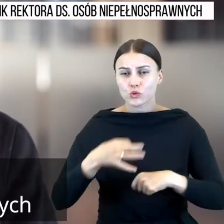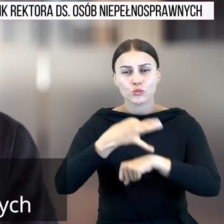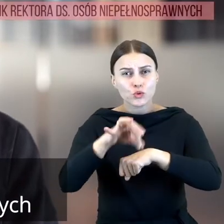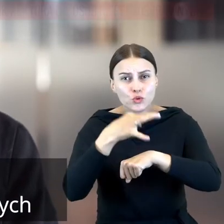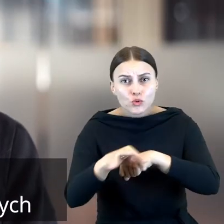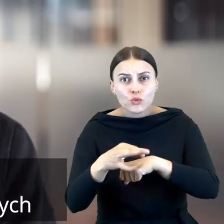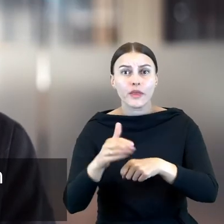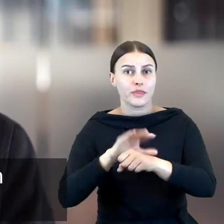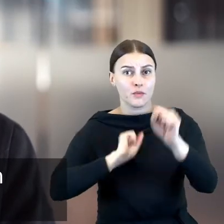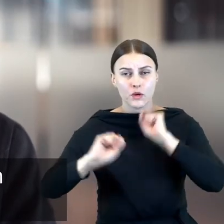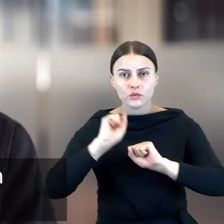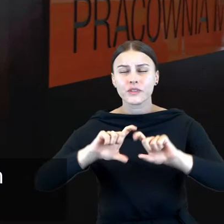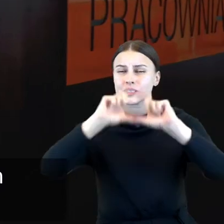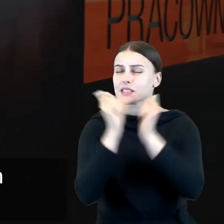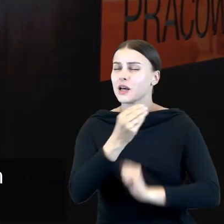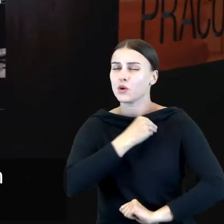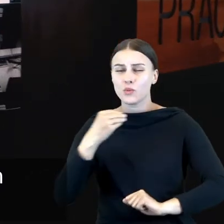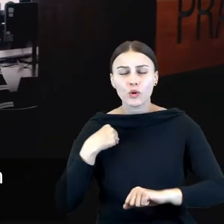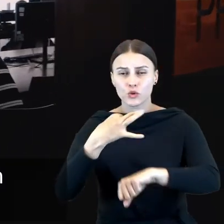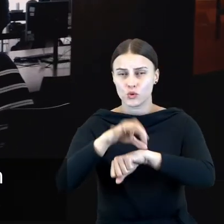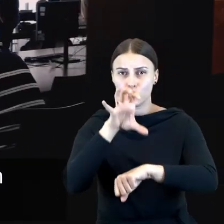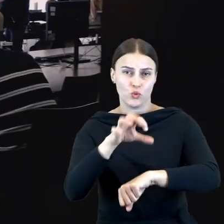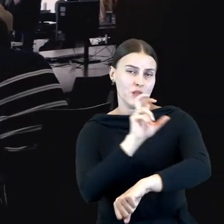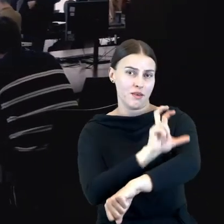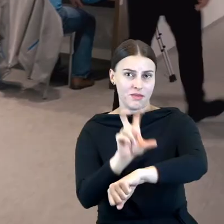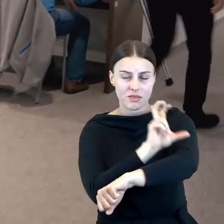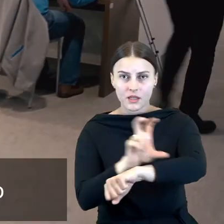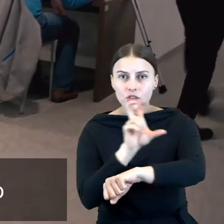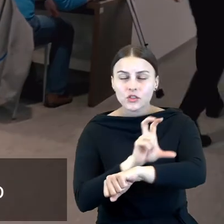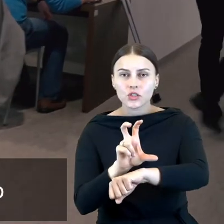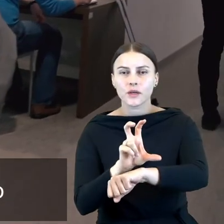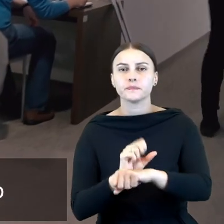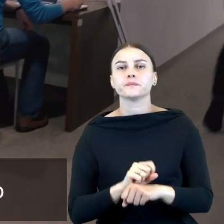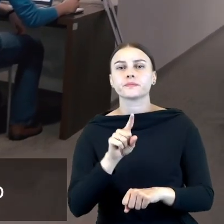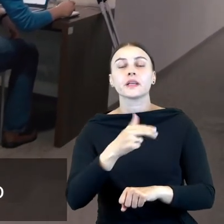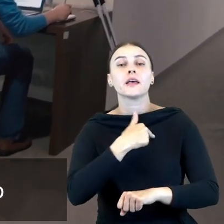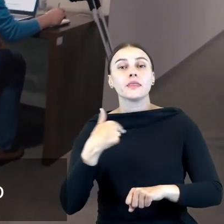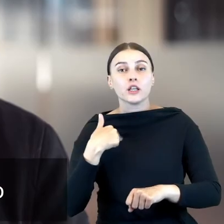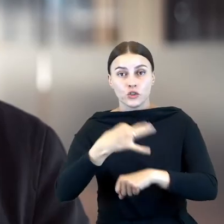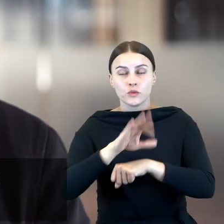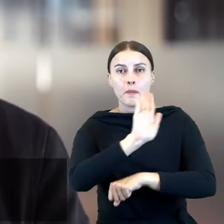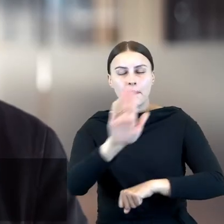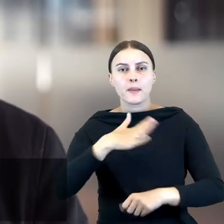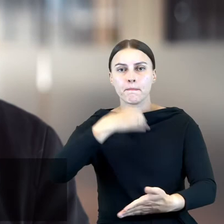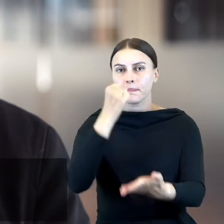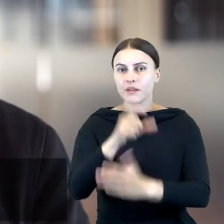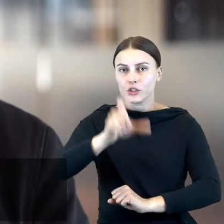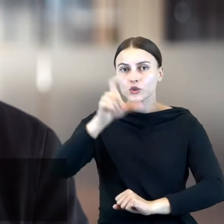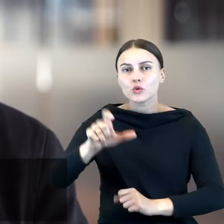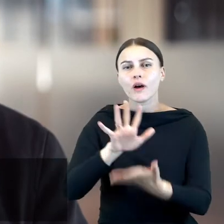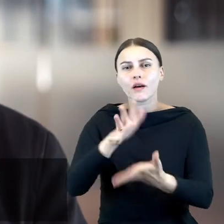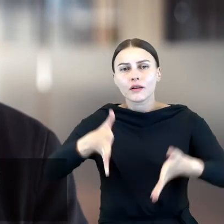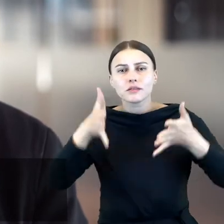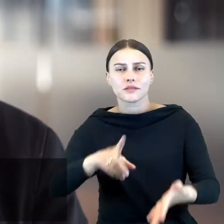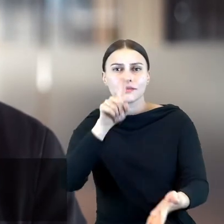największa liczba studentów niepełnosprawnych w uczelniach technicznych w naszym kraju. Nasi studenci mają prawo do